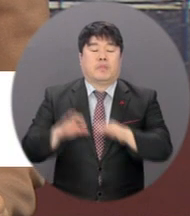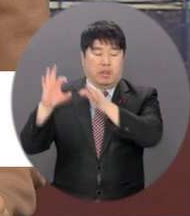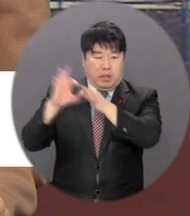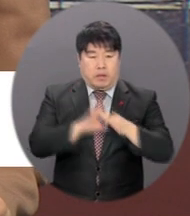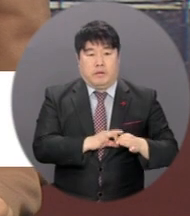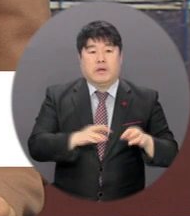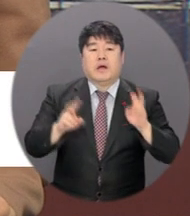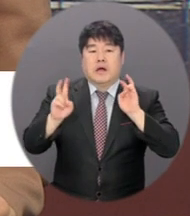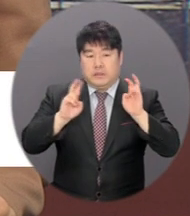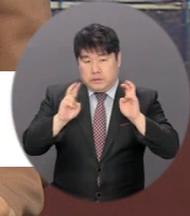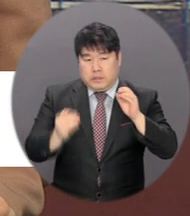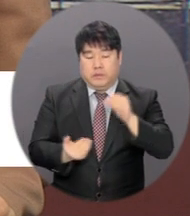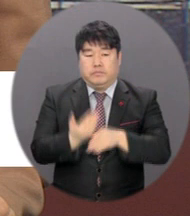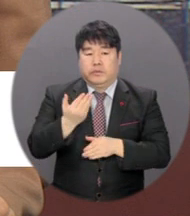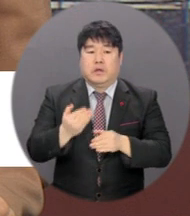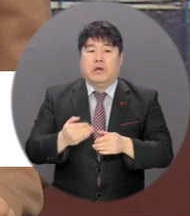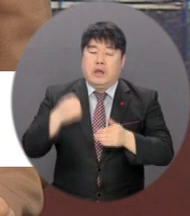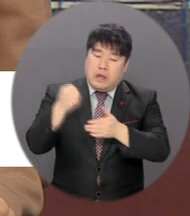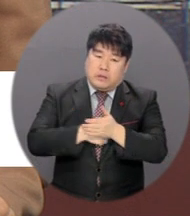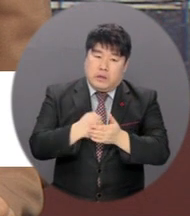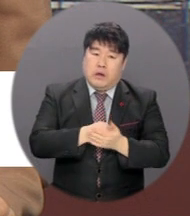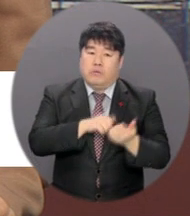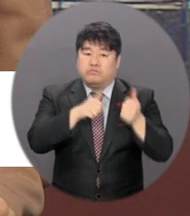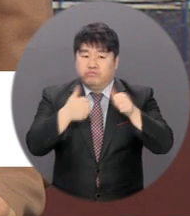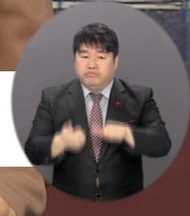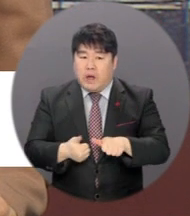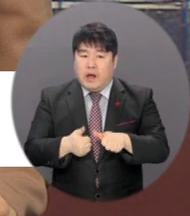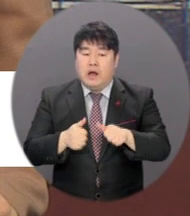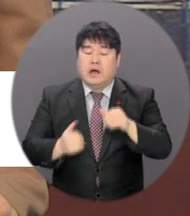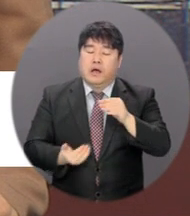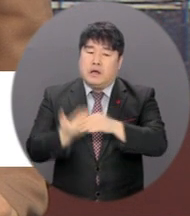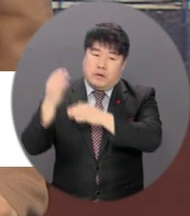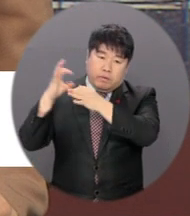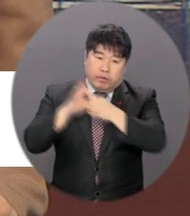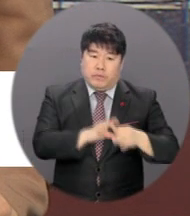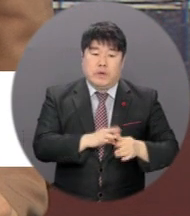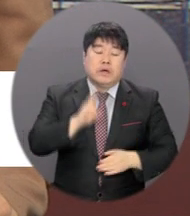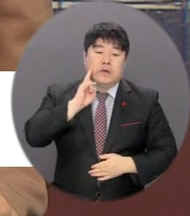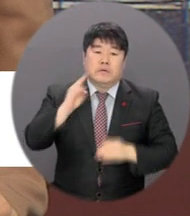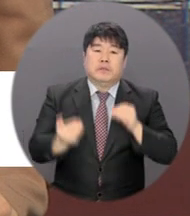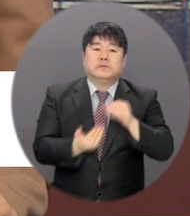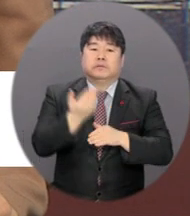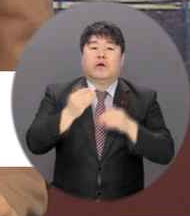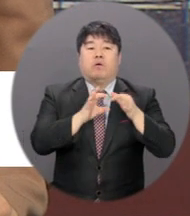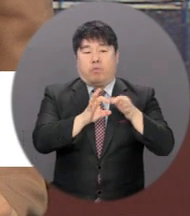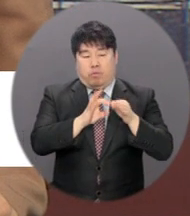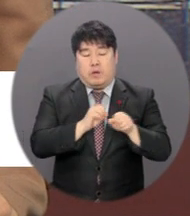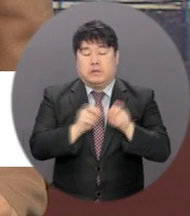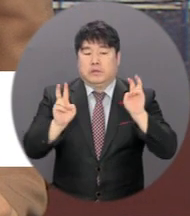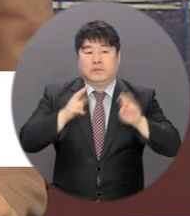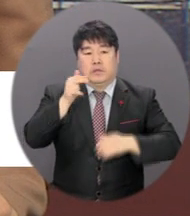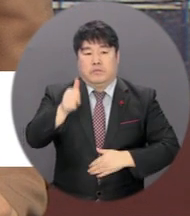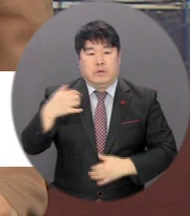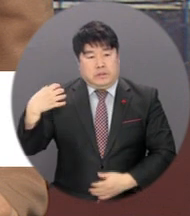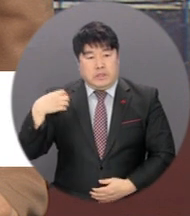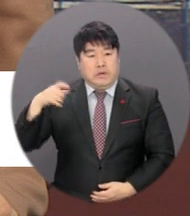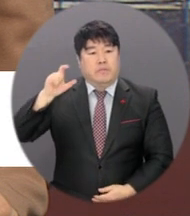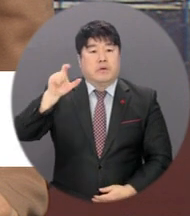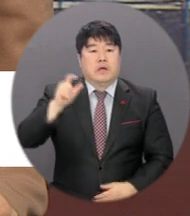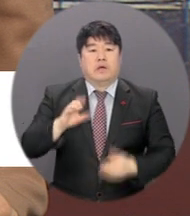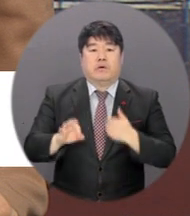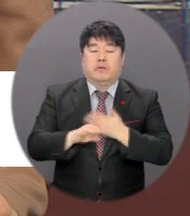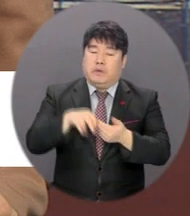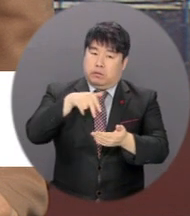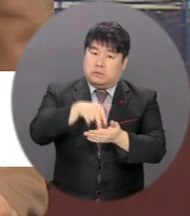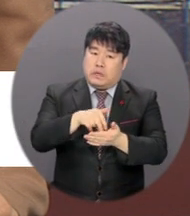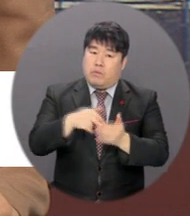잇따르고 있는 산업재해로 안타까운 사망사고가 끊이지 않고 있습니다. 중대재해와 관련해 사업주의 책임을 강화하면